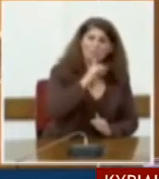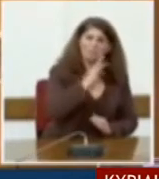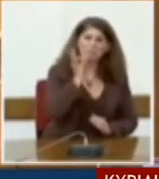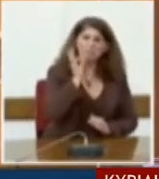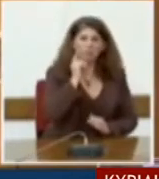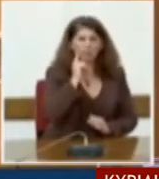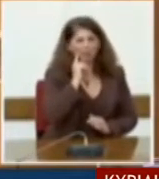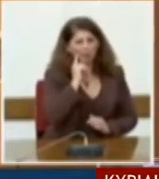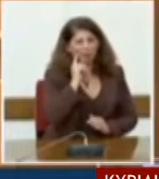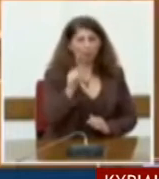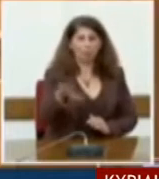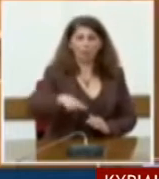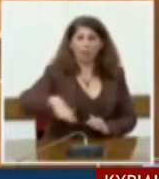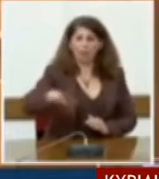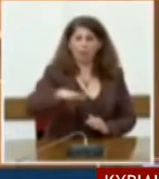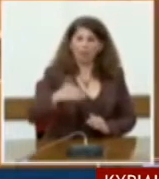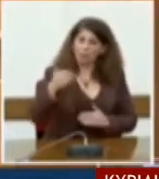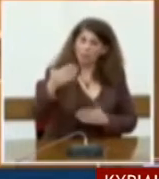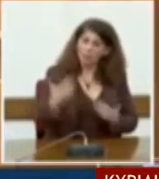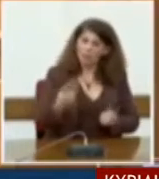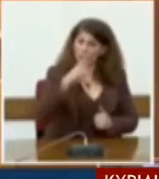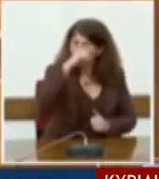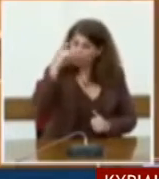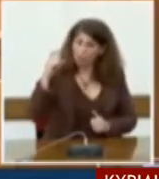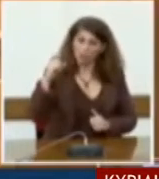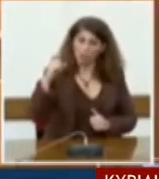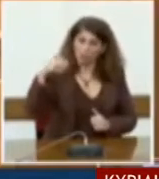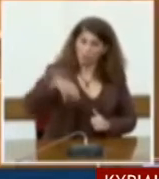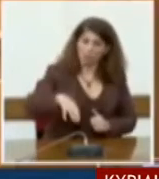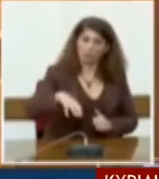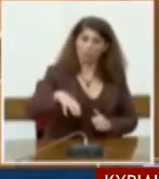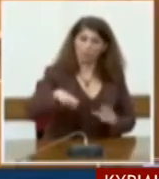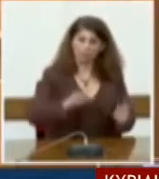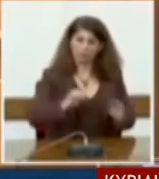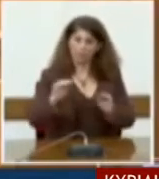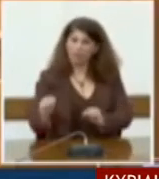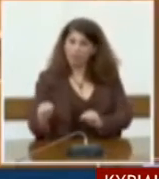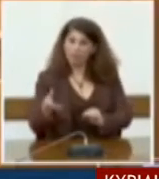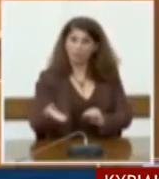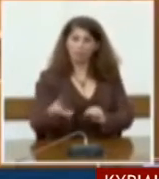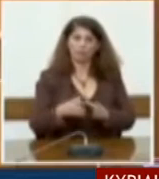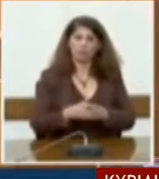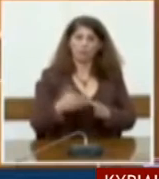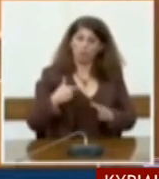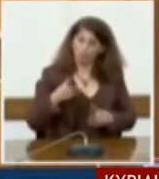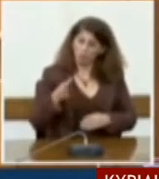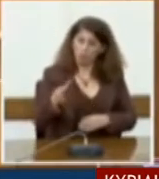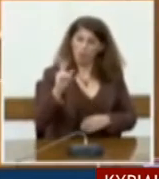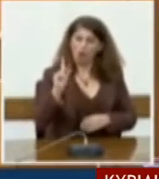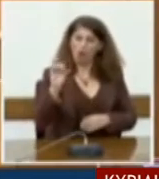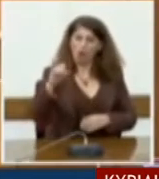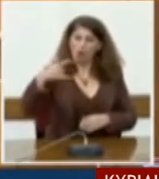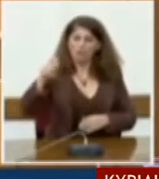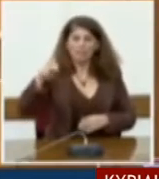συζήτηση για την ακρίβεια, ο Κυριάκος Μητσοτάκης, ο Πρωθυπουργός Κυριάκος Μητσοτάκης, ανακοίνωσε ότι θα επισκεφθεί